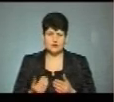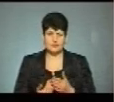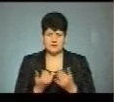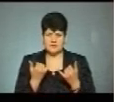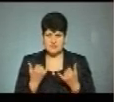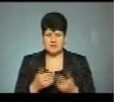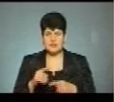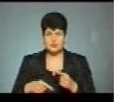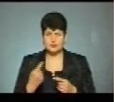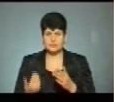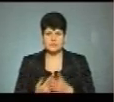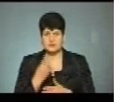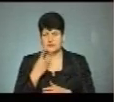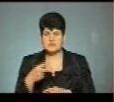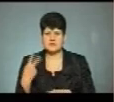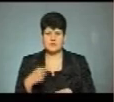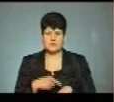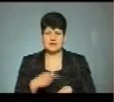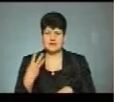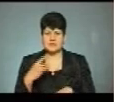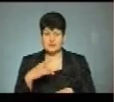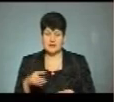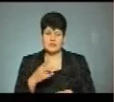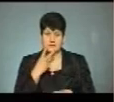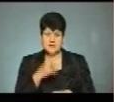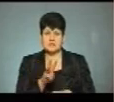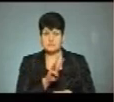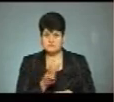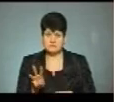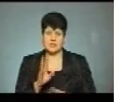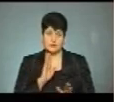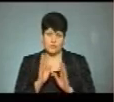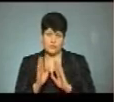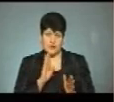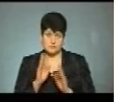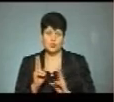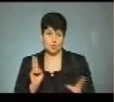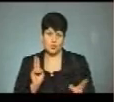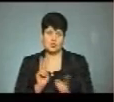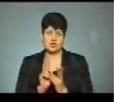інформаційний випуск дивіться о 20:30. Також заходьте на наш сайт і Facebook-сторінку. До зустрічі!